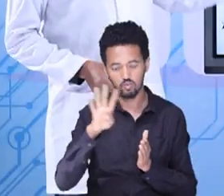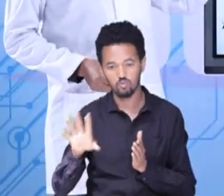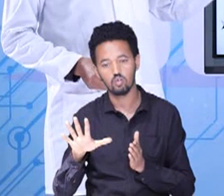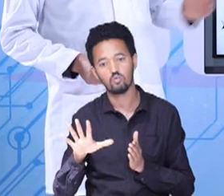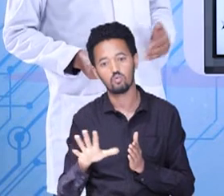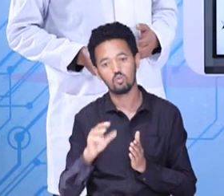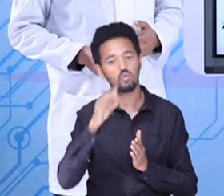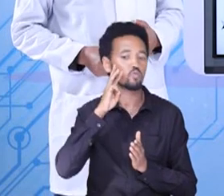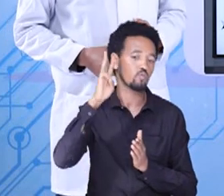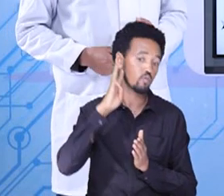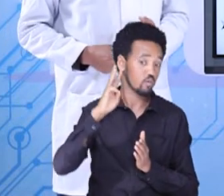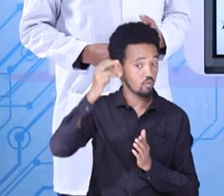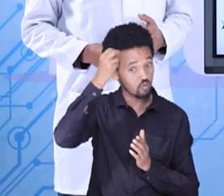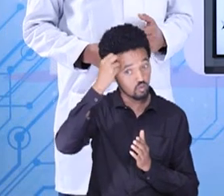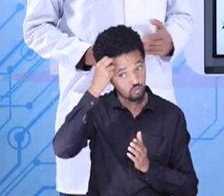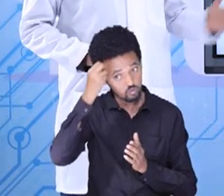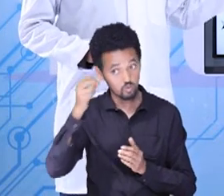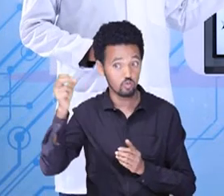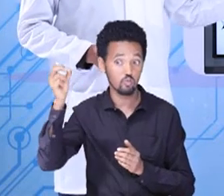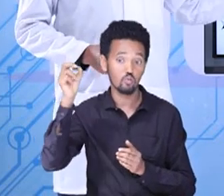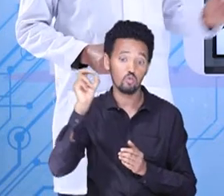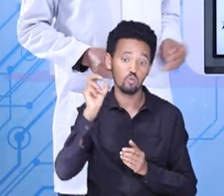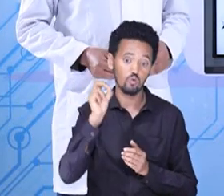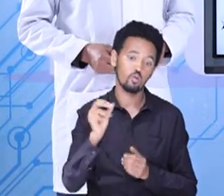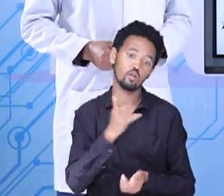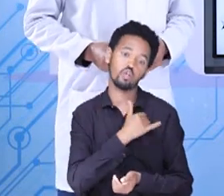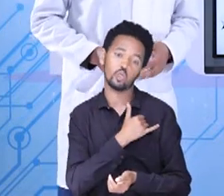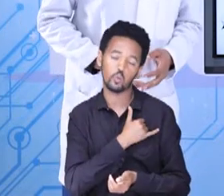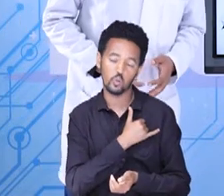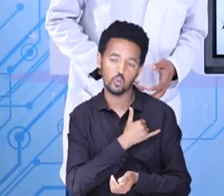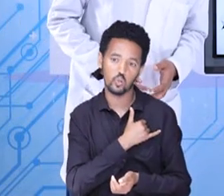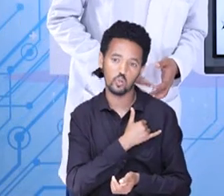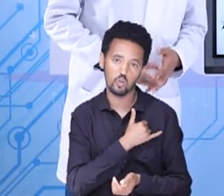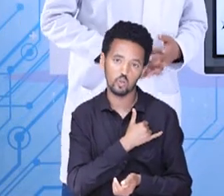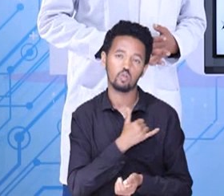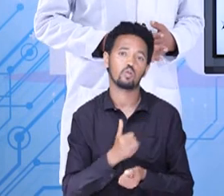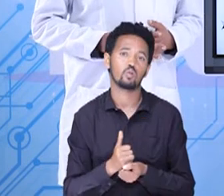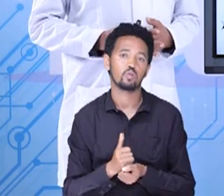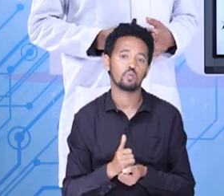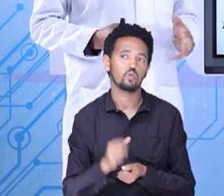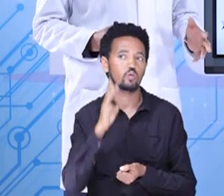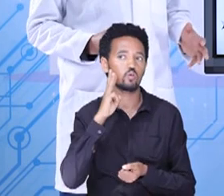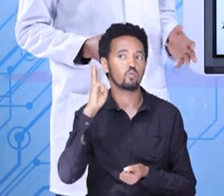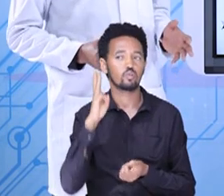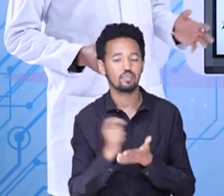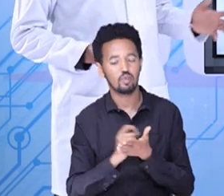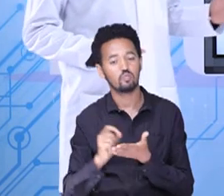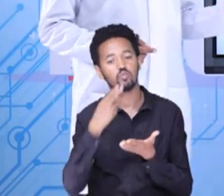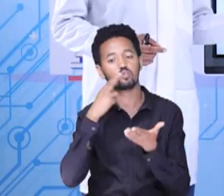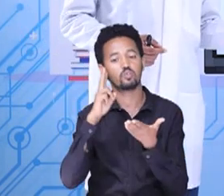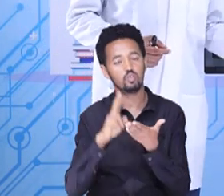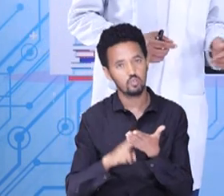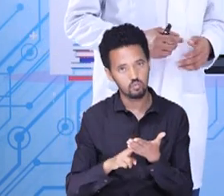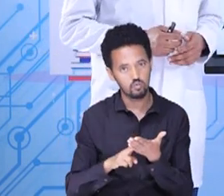was ወልደ ጊዮርጊስ ወልደ ዮሐንስ. ወልደ ጊዮርጊስ ወልደ ዮሐንስ, he was ጸሐፌ ትእዛዝ